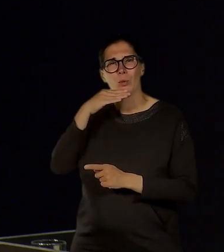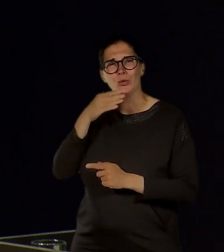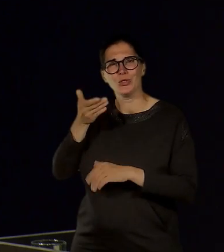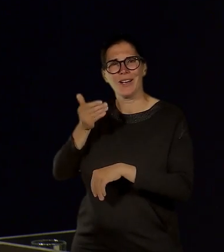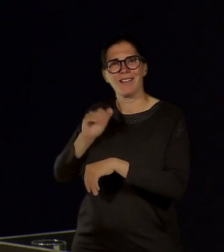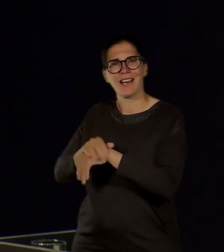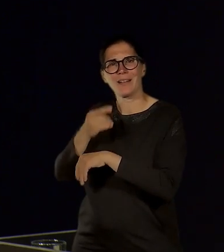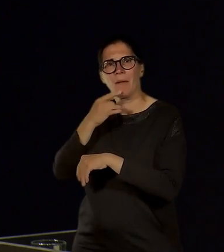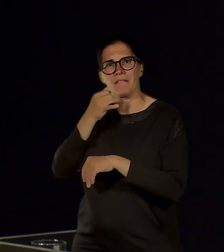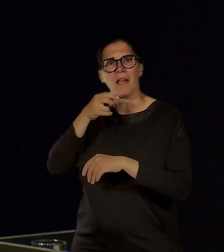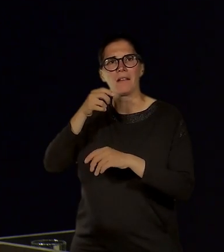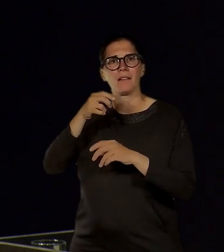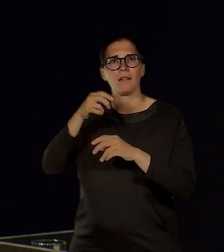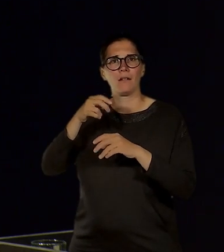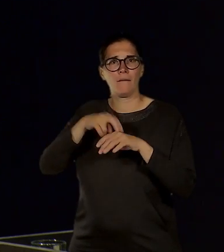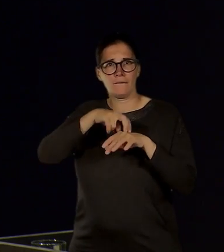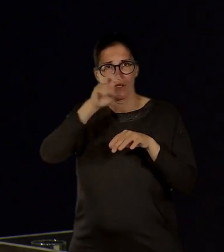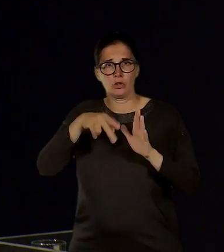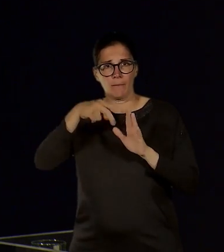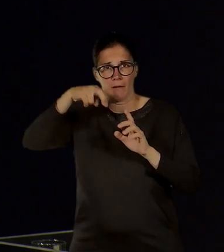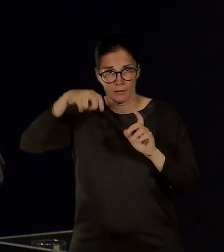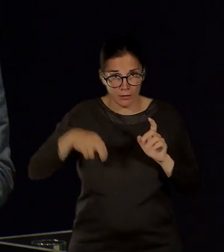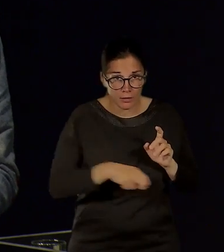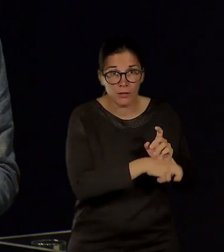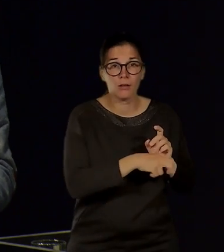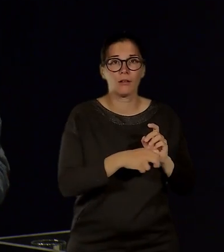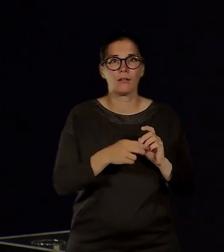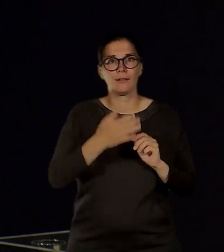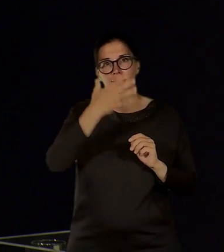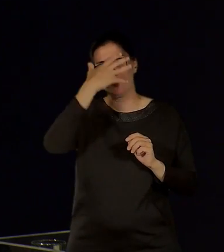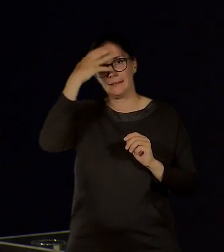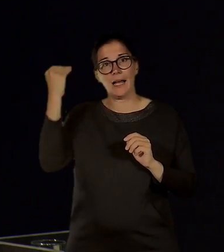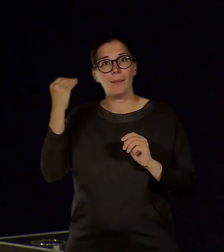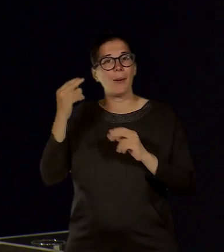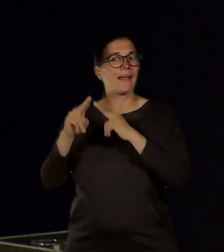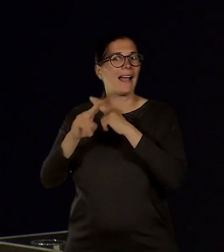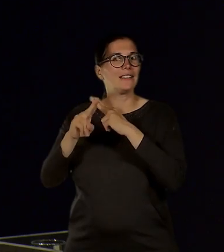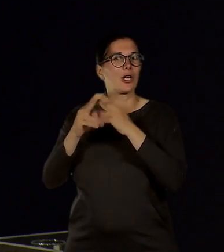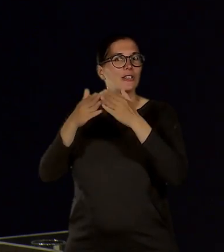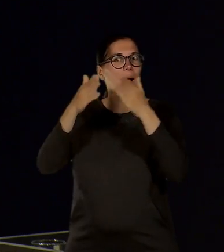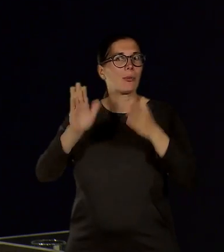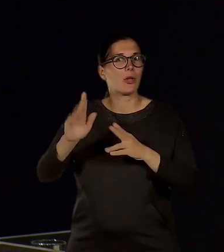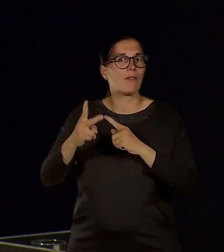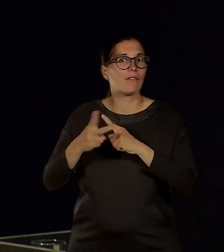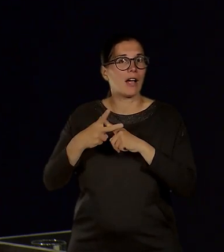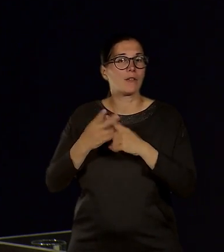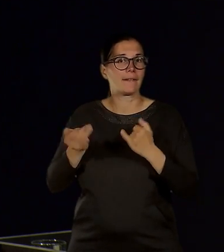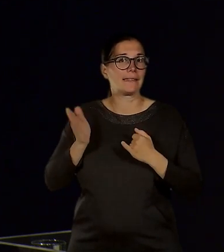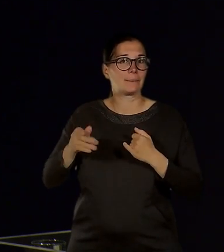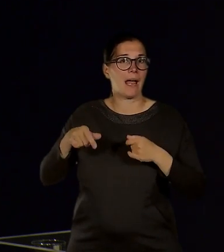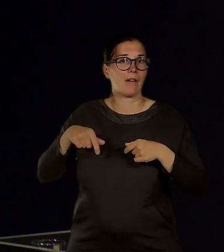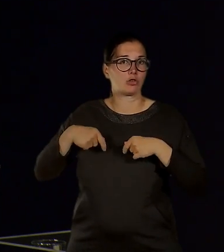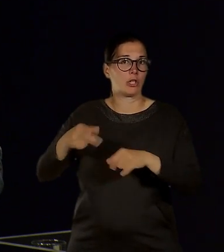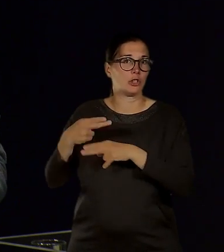všichni podcházejí rovno od těch nástupišť do té haly a trochu se zapomíná na tu historickou Fantovou budovu, kterou teď Správa železnic